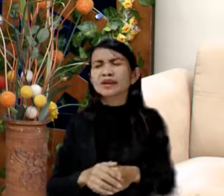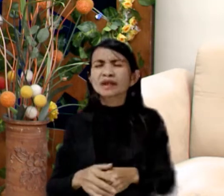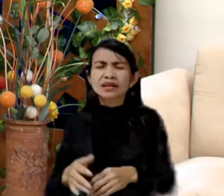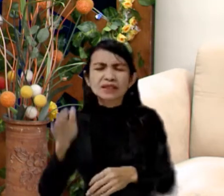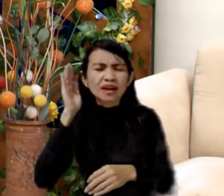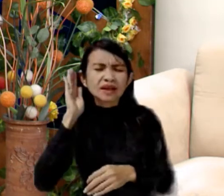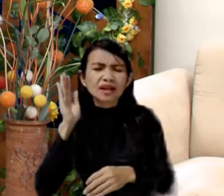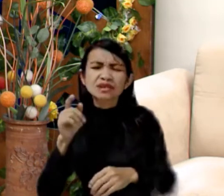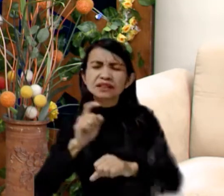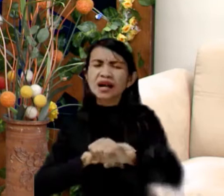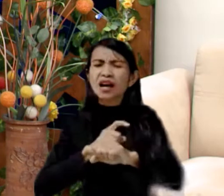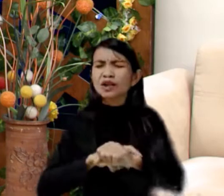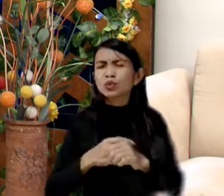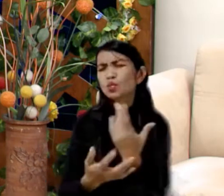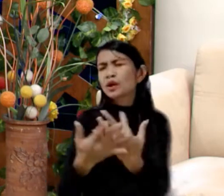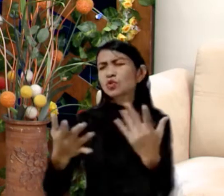ini.